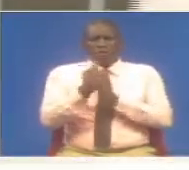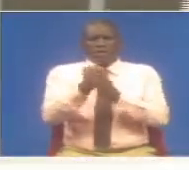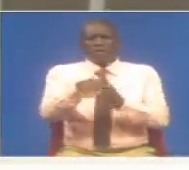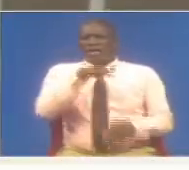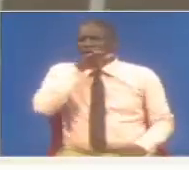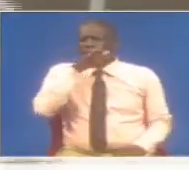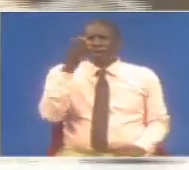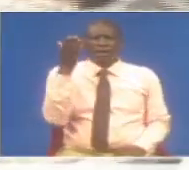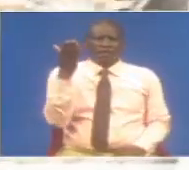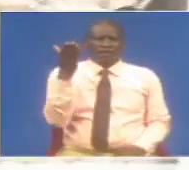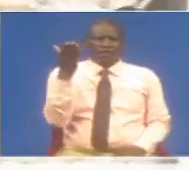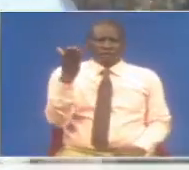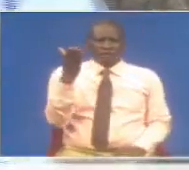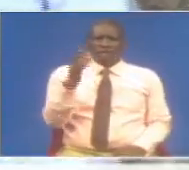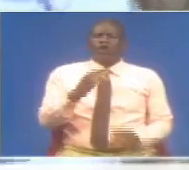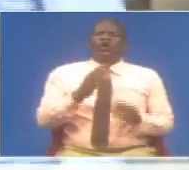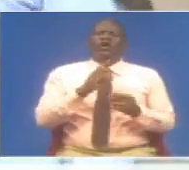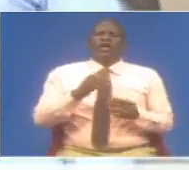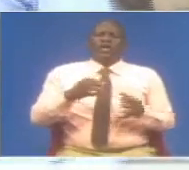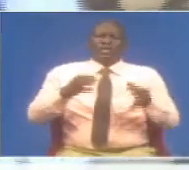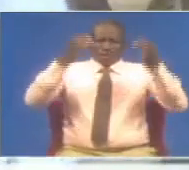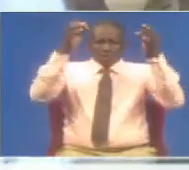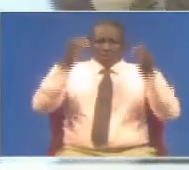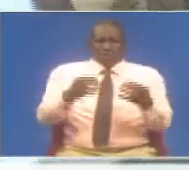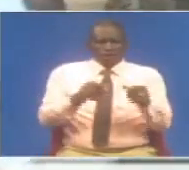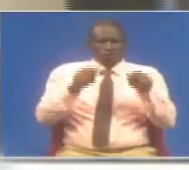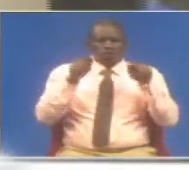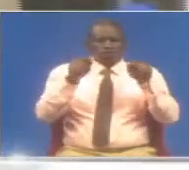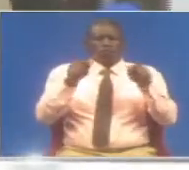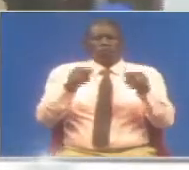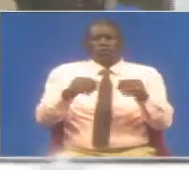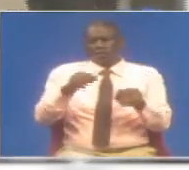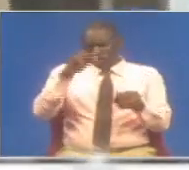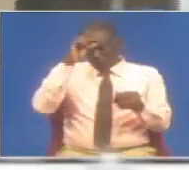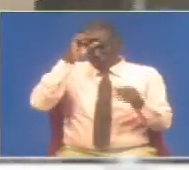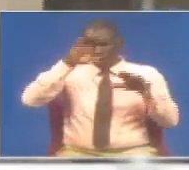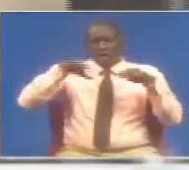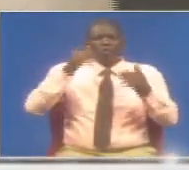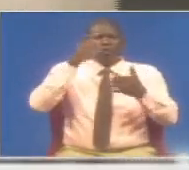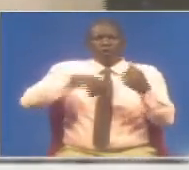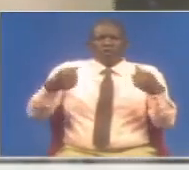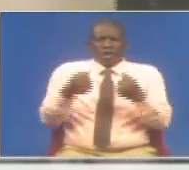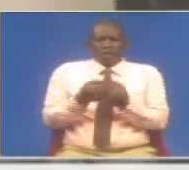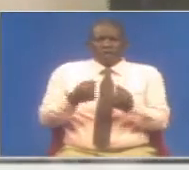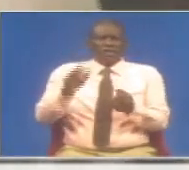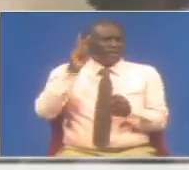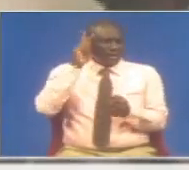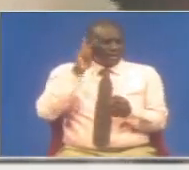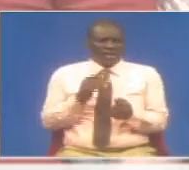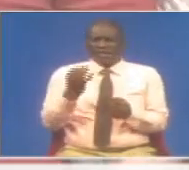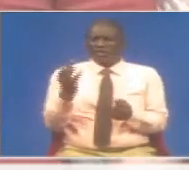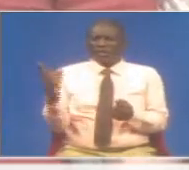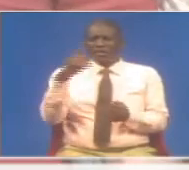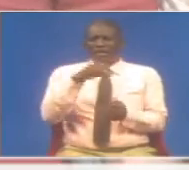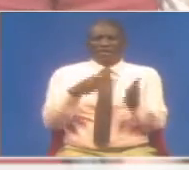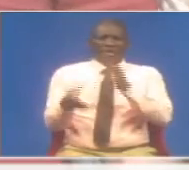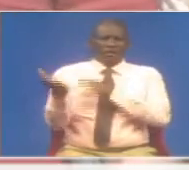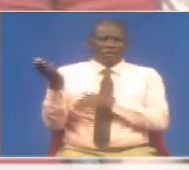Raila Odinga aliamua kuipapura serikali kuhusu kilichojiri Karen siku tatu